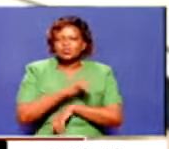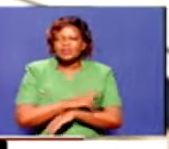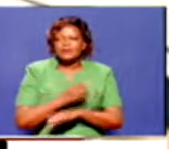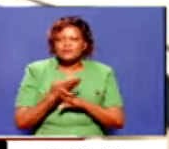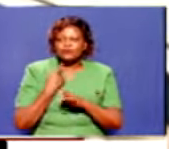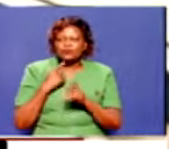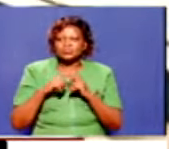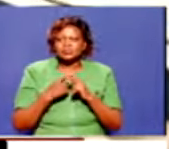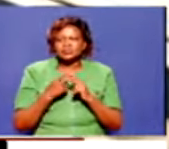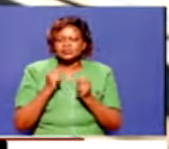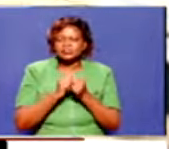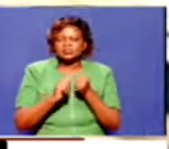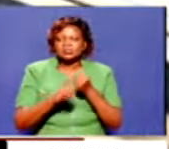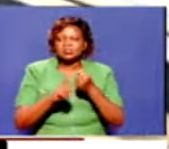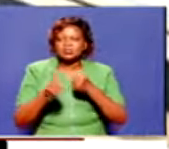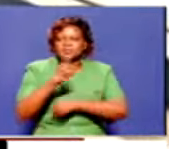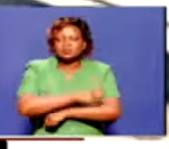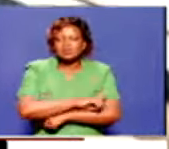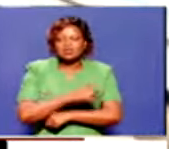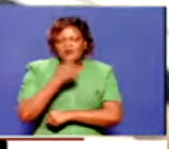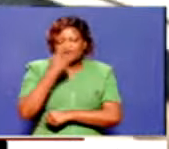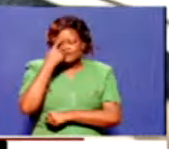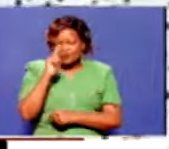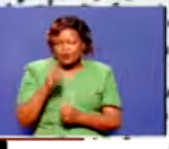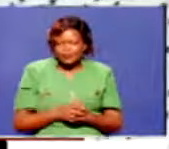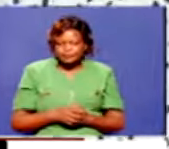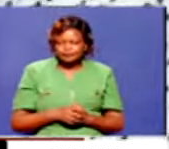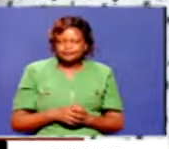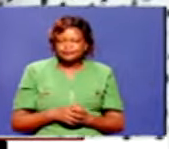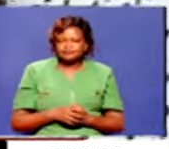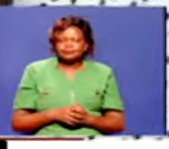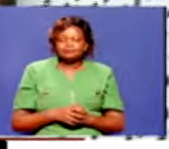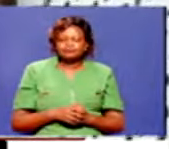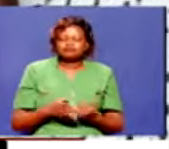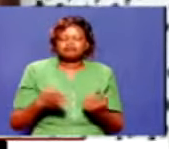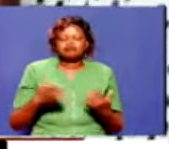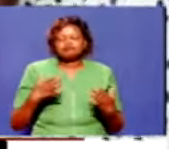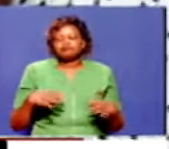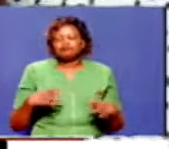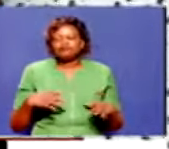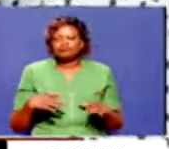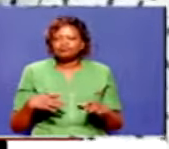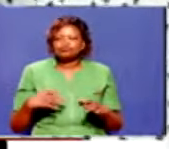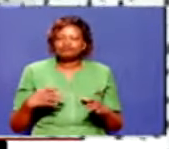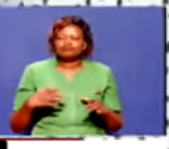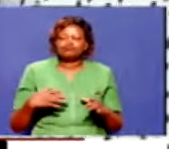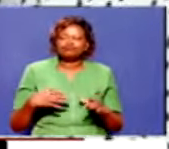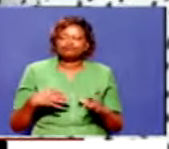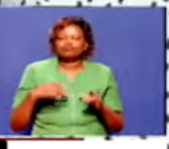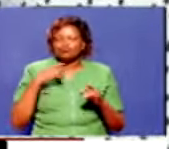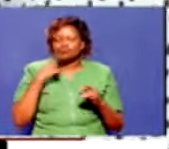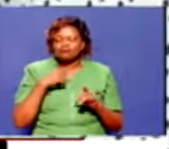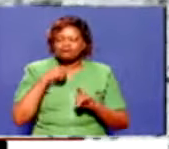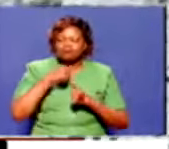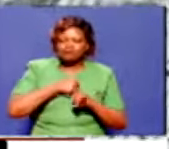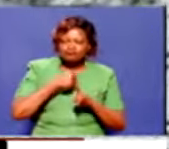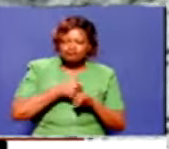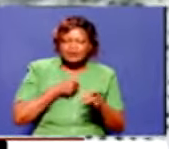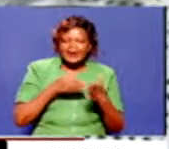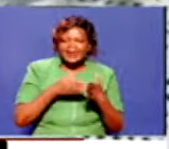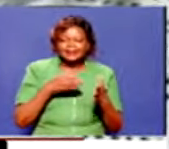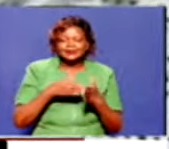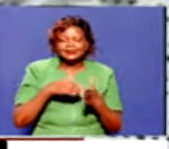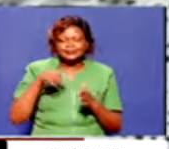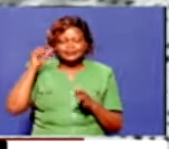siku 16 za wanaharakati dhidi ya dhulma za kijinsia, huku miito ikitolewa kudhibitiwa kwa dhulma